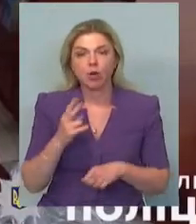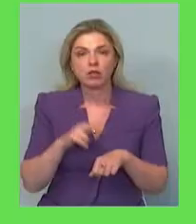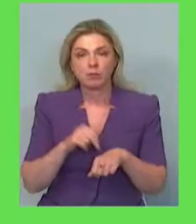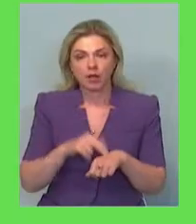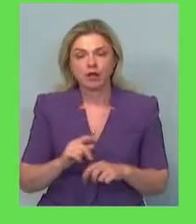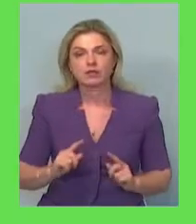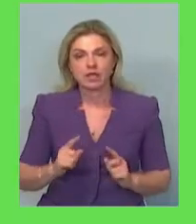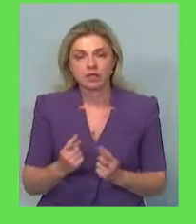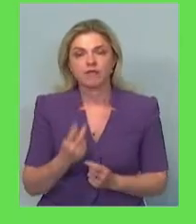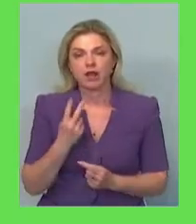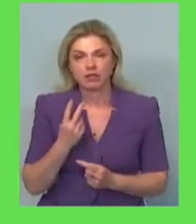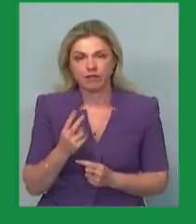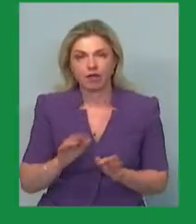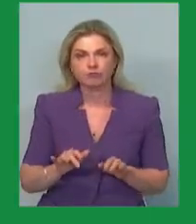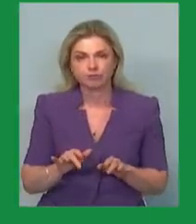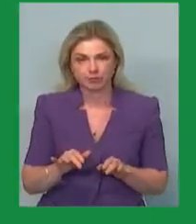хакерів.